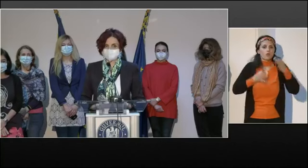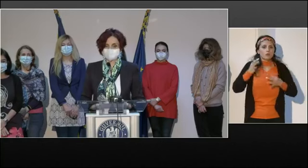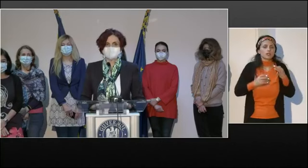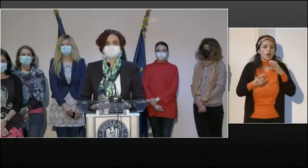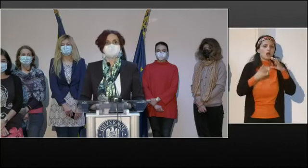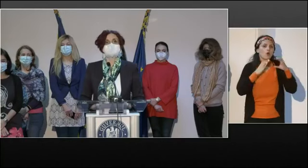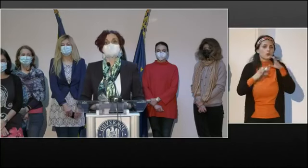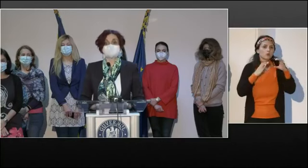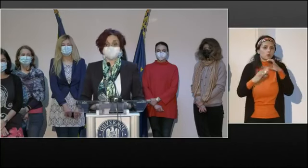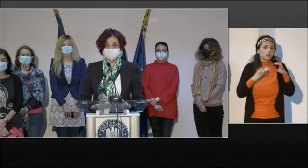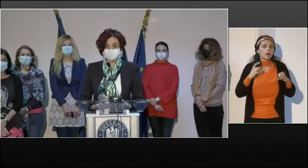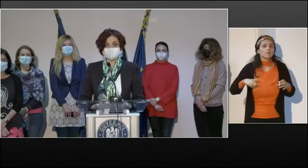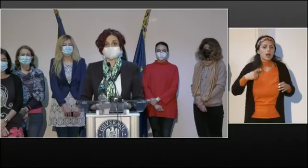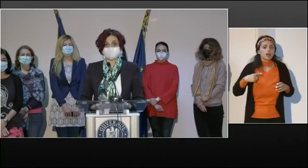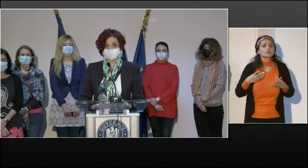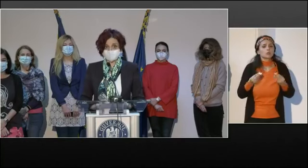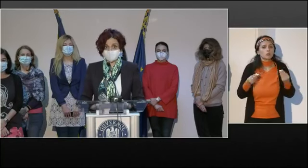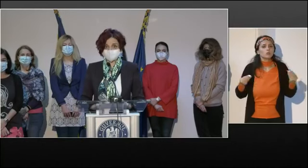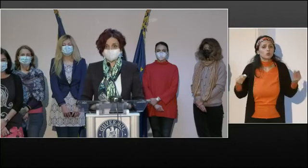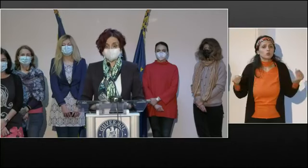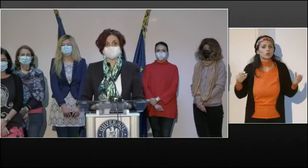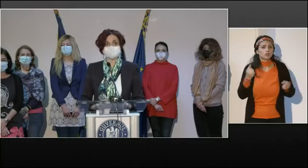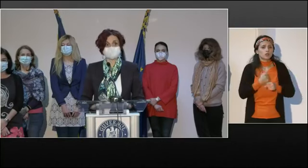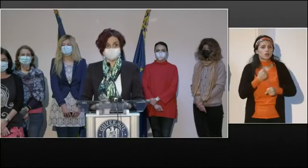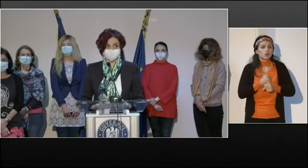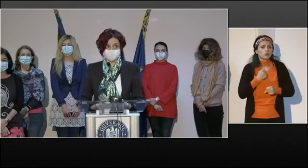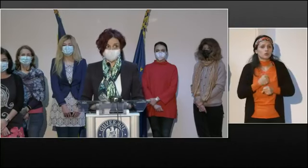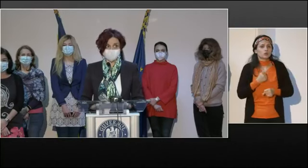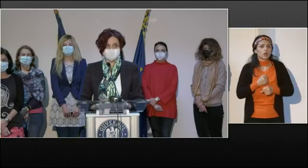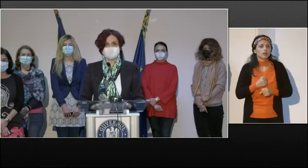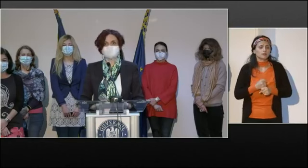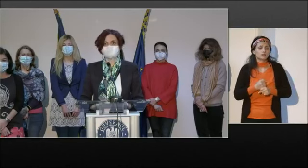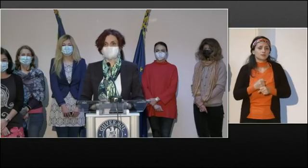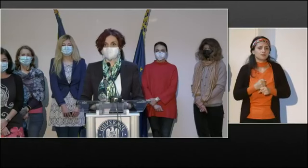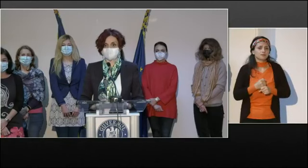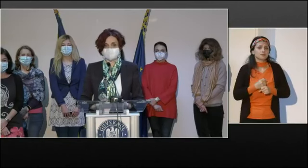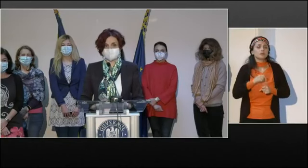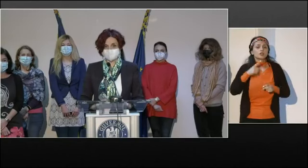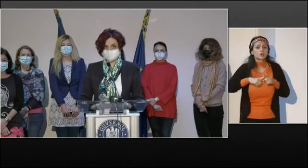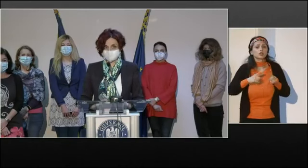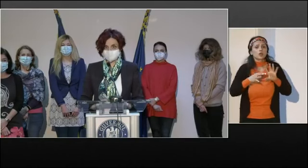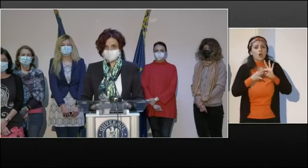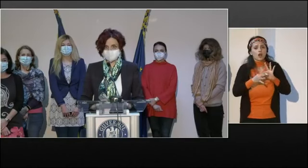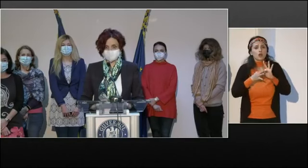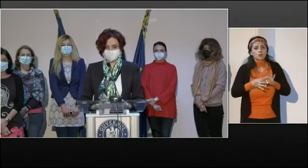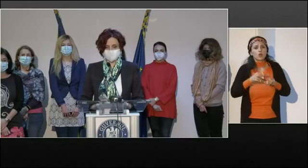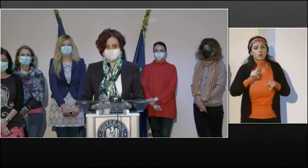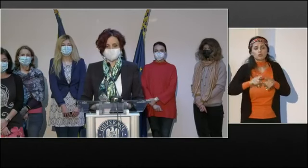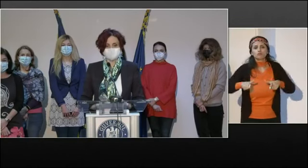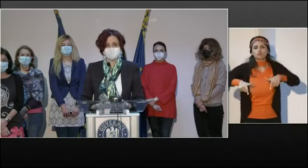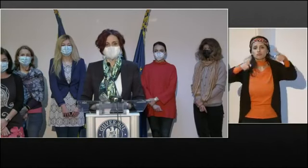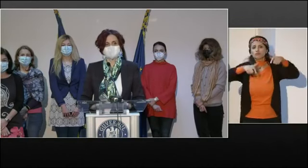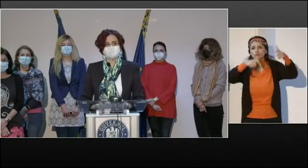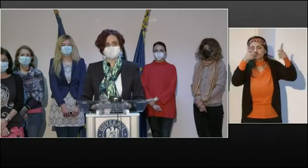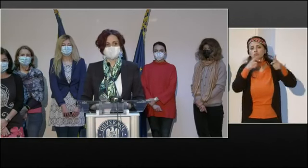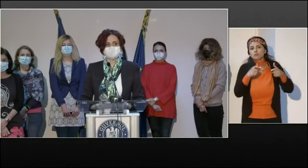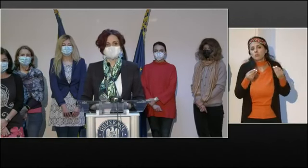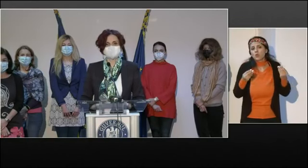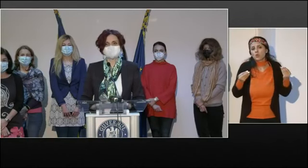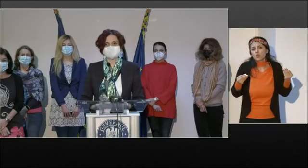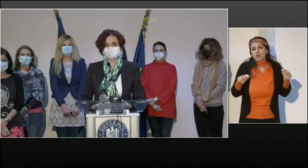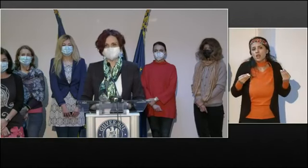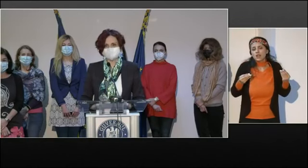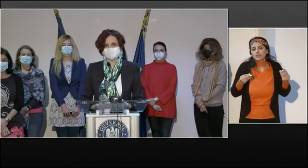de comunicare Mai este mult de lucrat in teritoriu in colaborarea cu autoritatile locale si